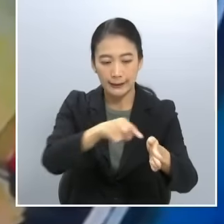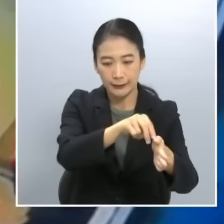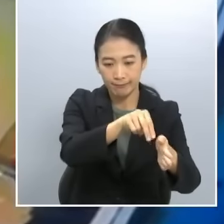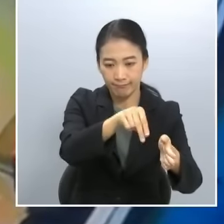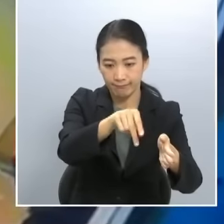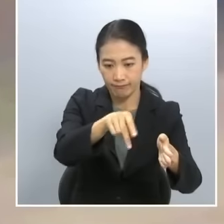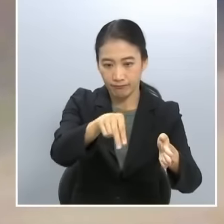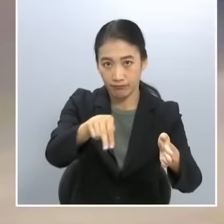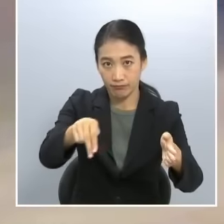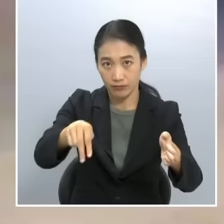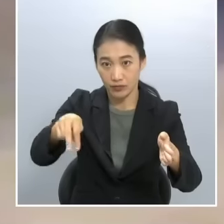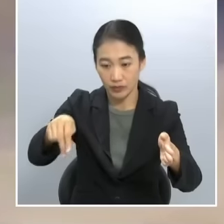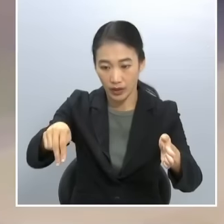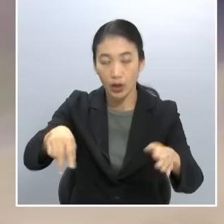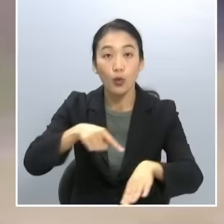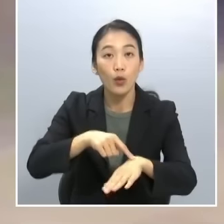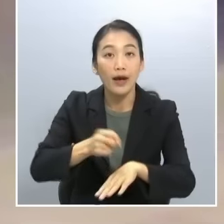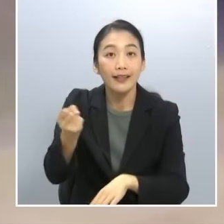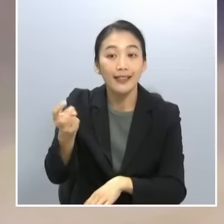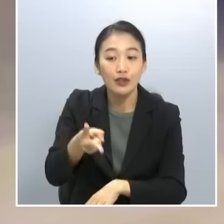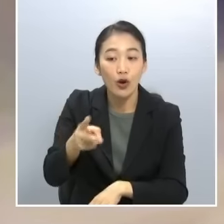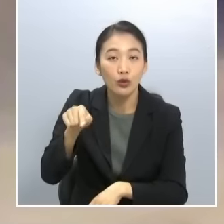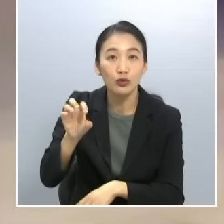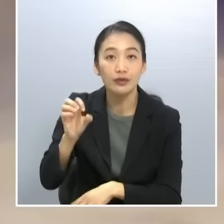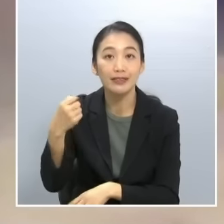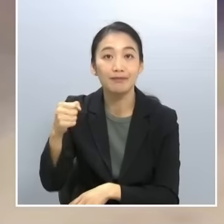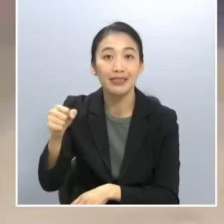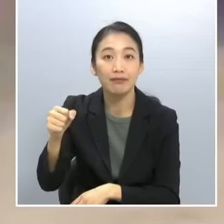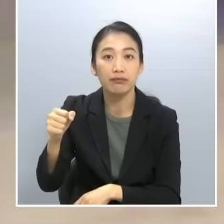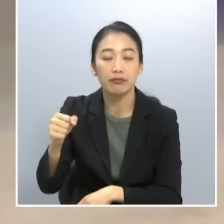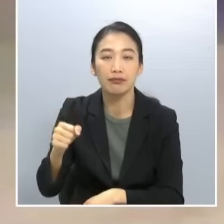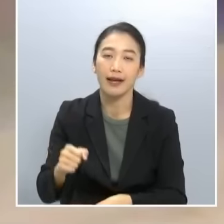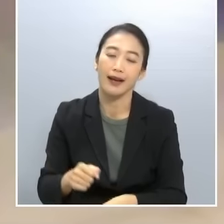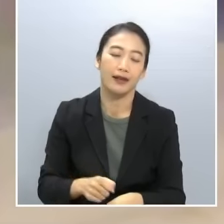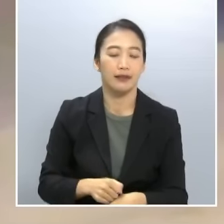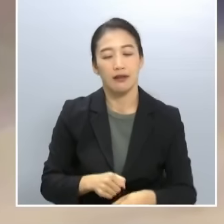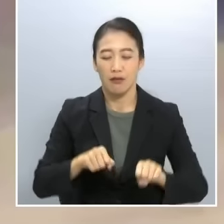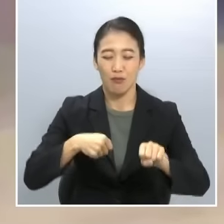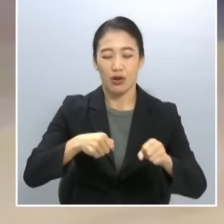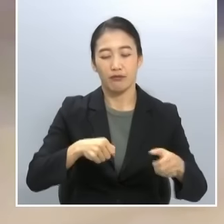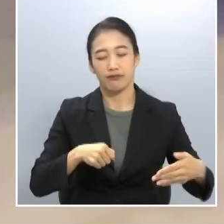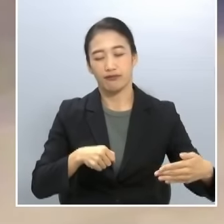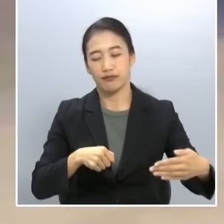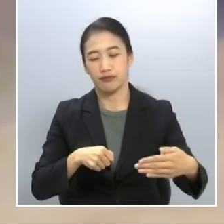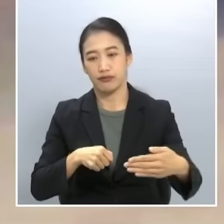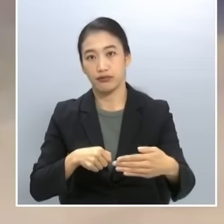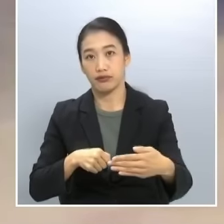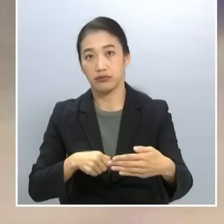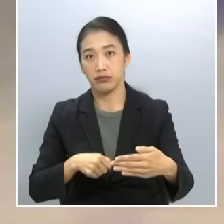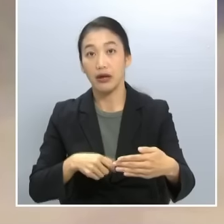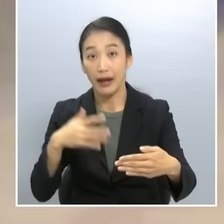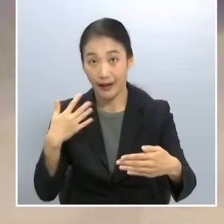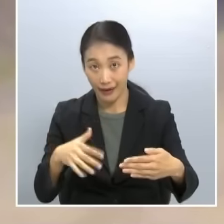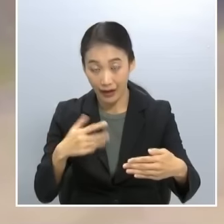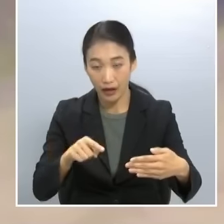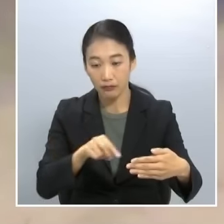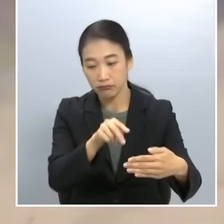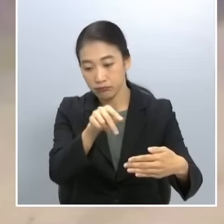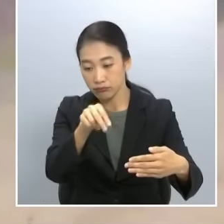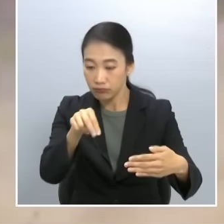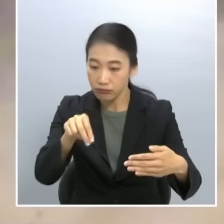2 10นนายบีคนนี้ขี่รถกลับมาอีกครั้งนึงก่อนจะเดินเข้าไปด้านในนายบีเนี่ยบอก